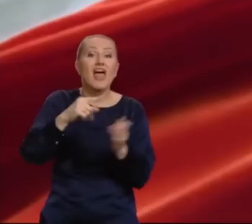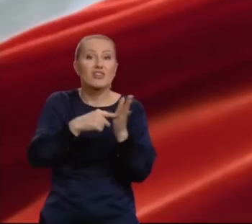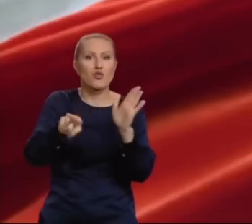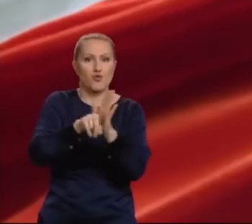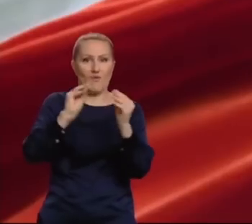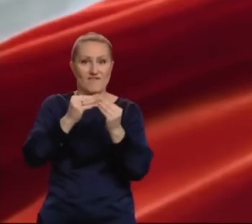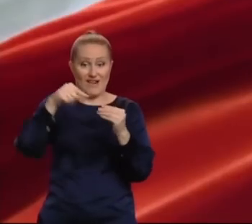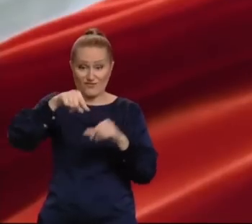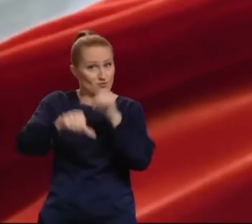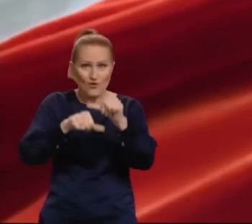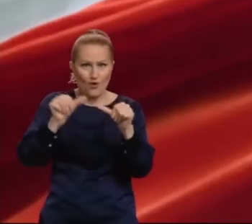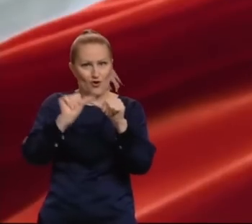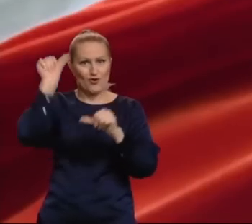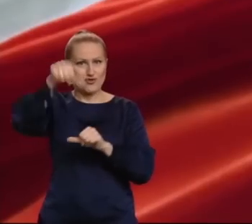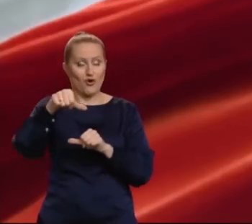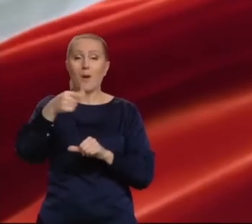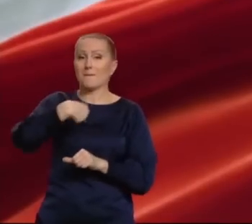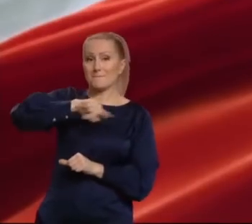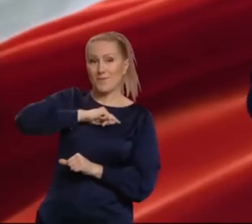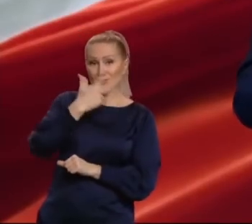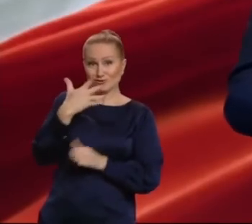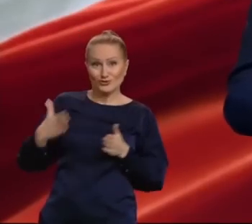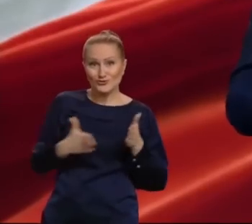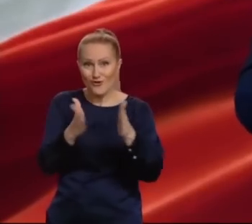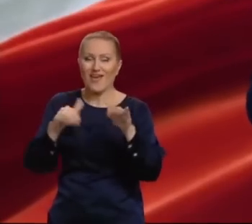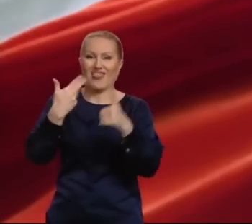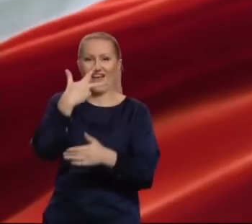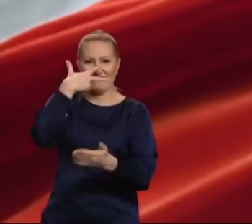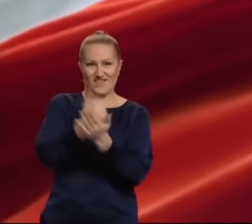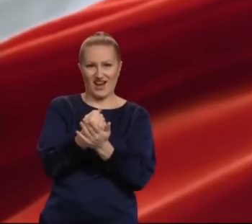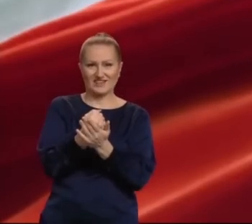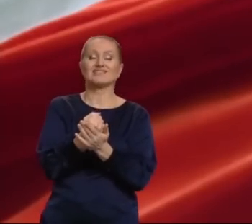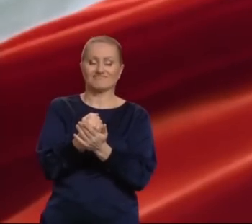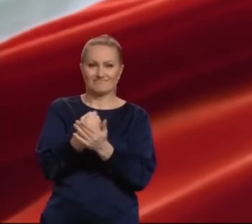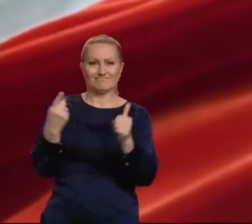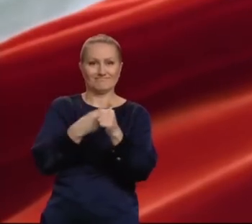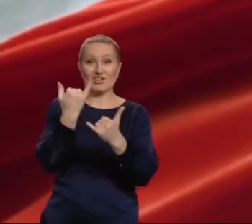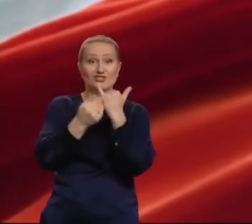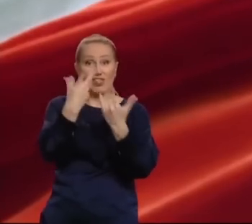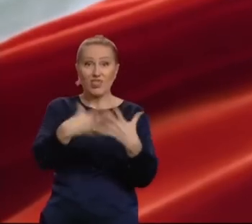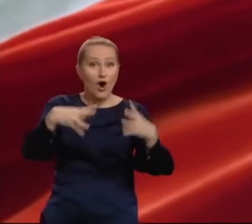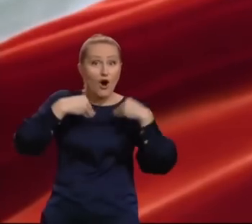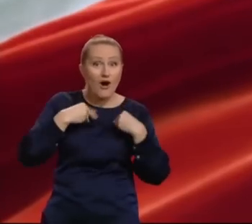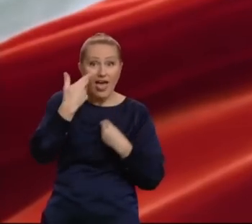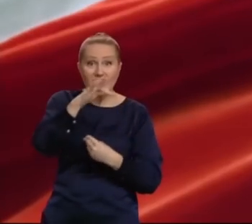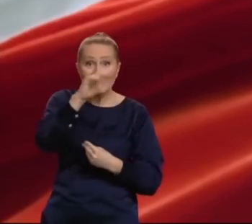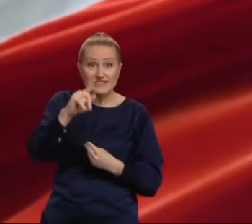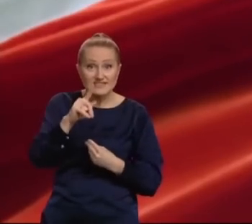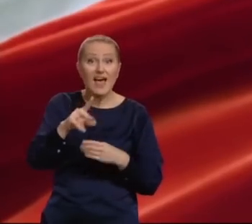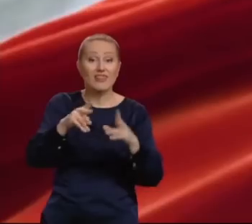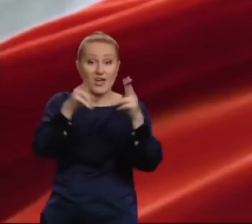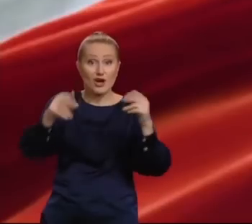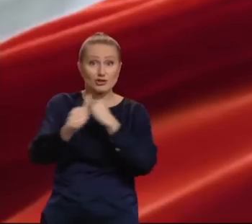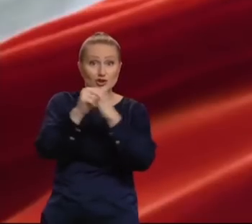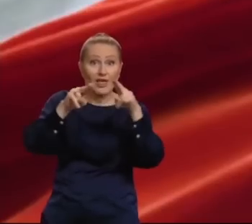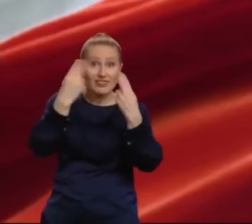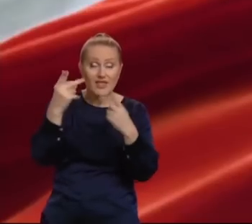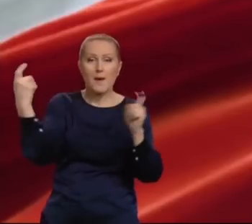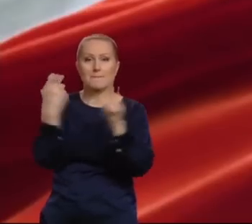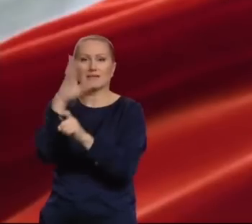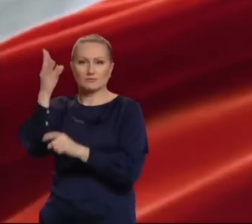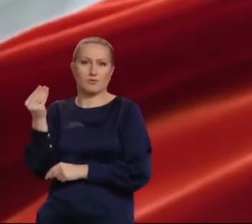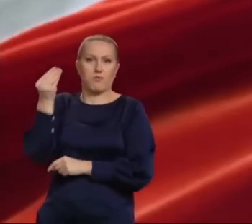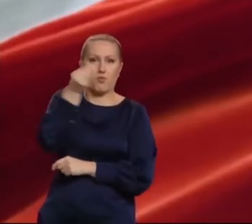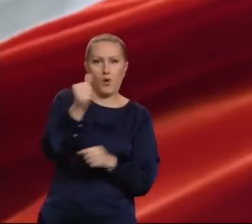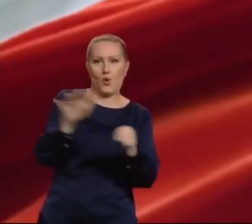dwie proste gwarancje w tej sprawie. Po pierwsze, jeżeli nie dostaniesz się do lekarza na NFZ w 60 dni, to państwo zwróci ci za